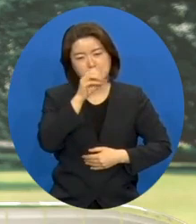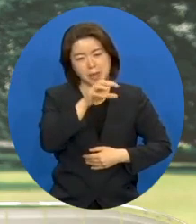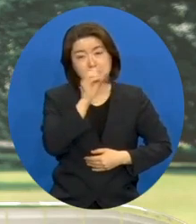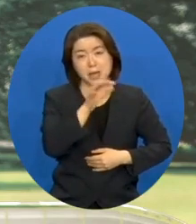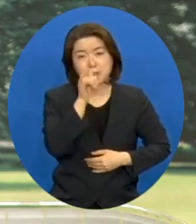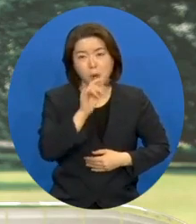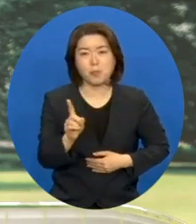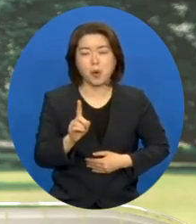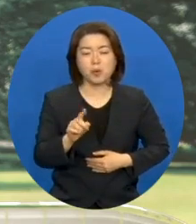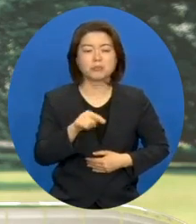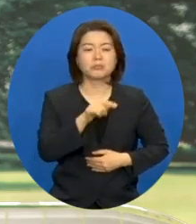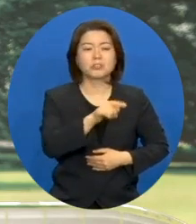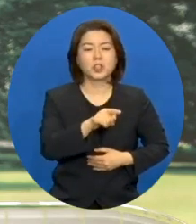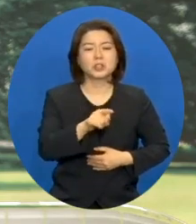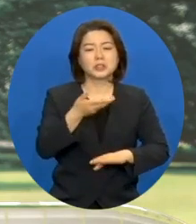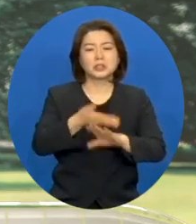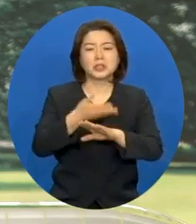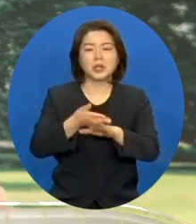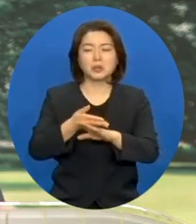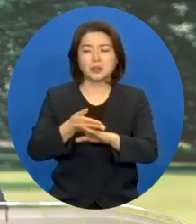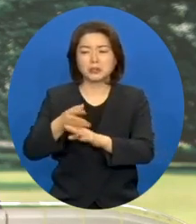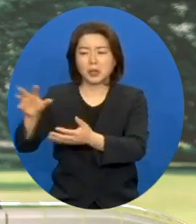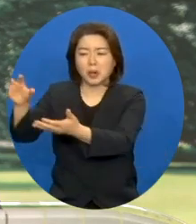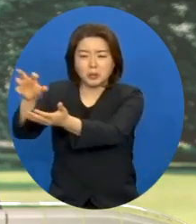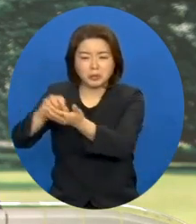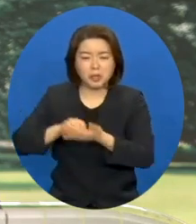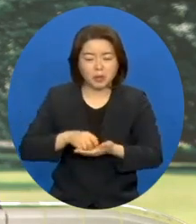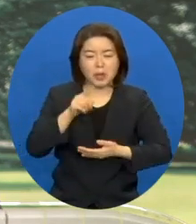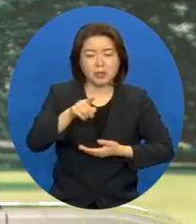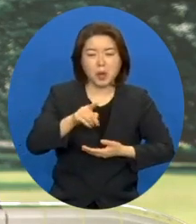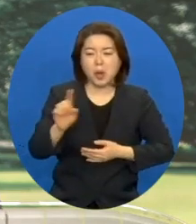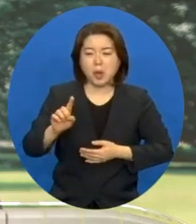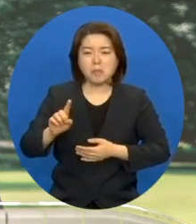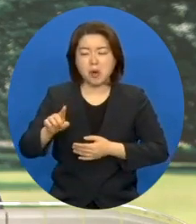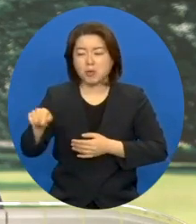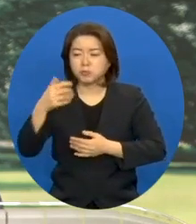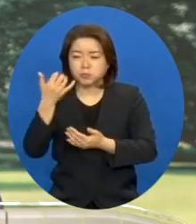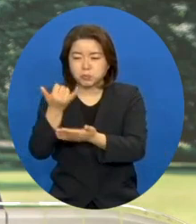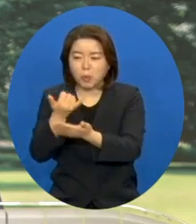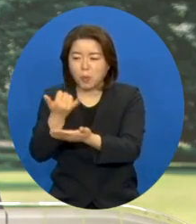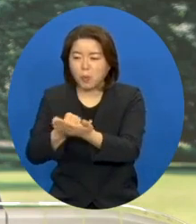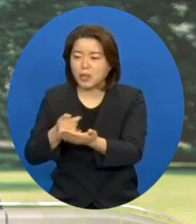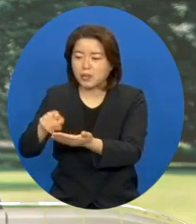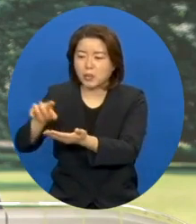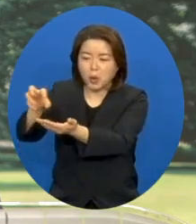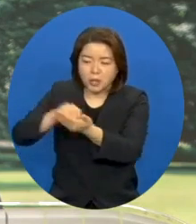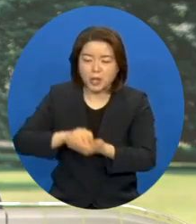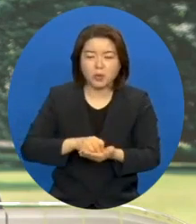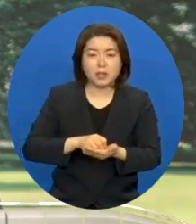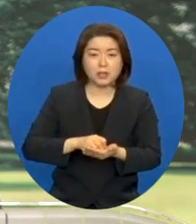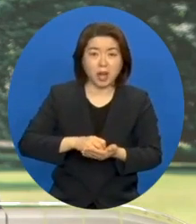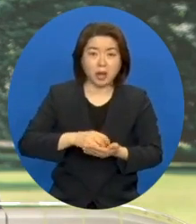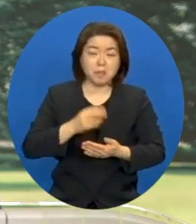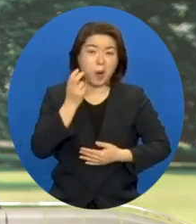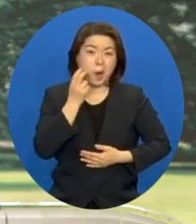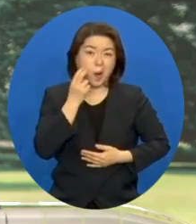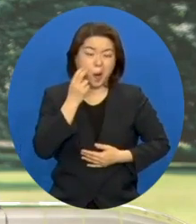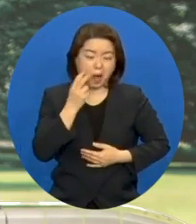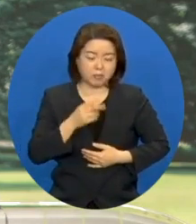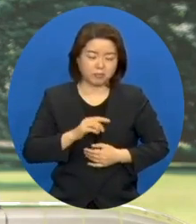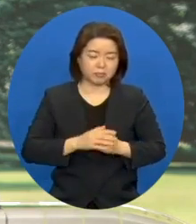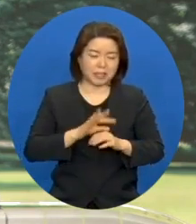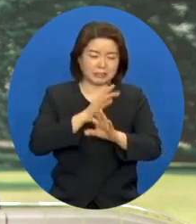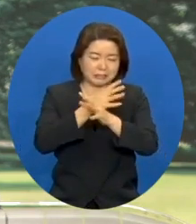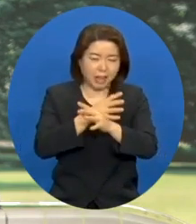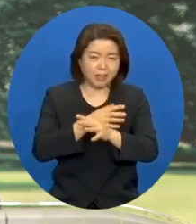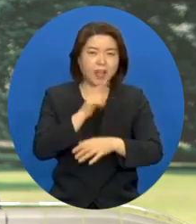너는 업등이야, 너 다리 밑에서 주워온 애야 그렇게 이야기를 했습니다. 어른들이 그냥